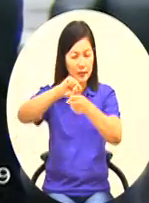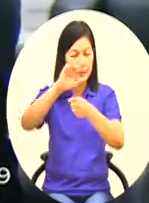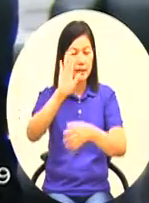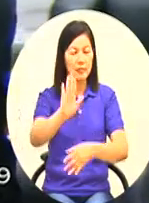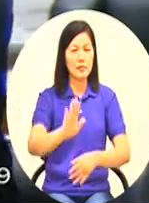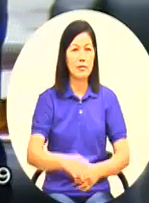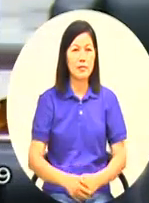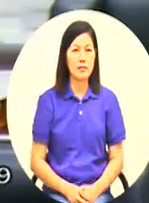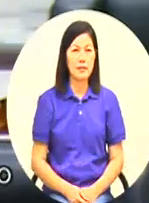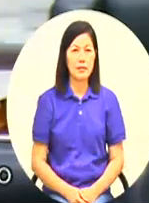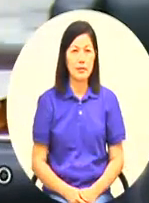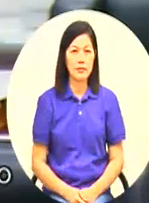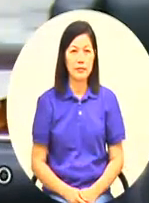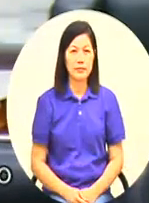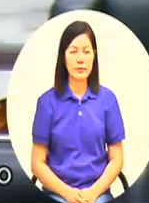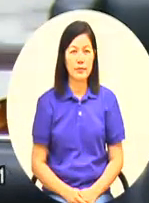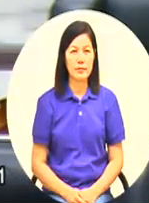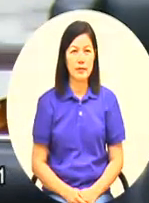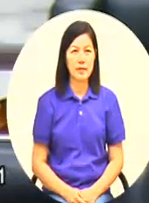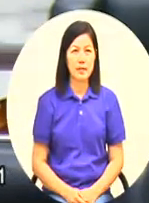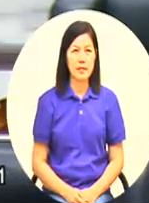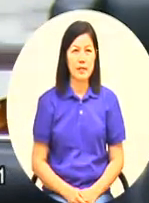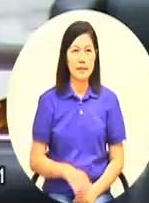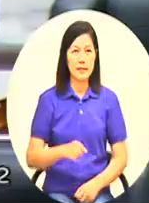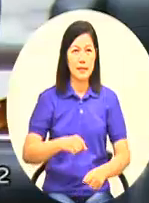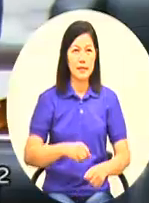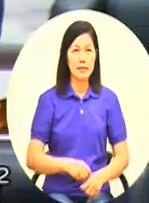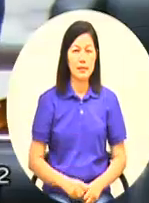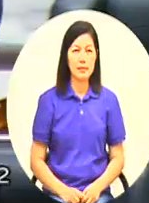的哦功能也